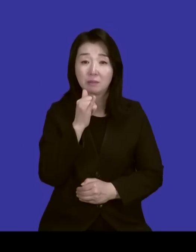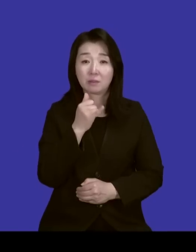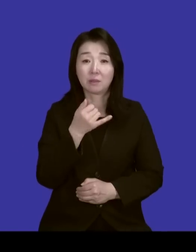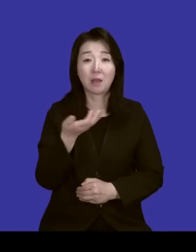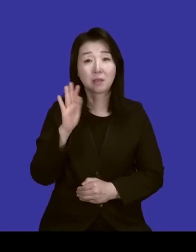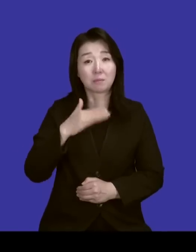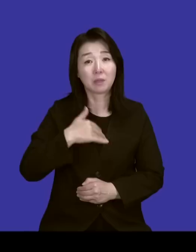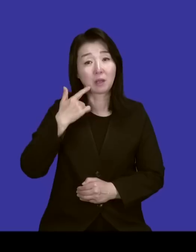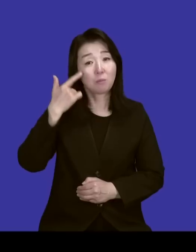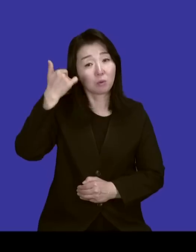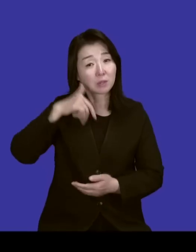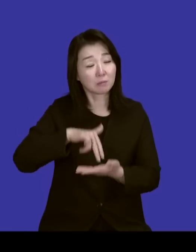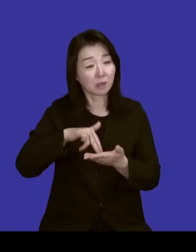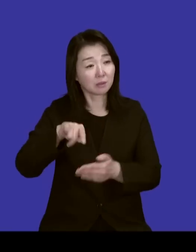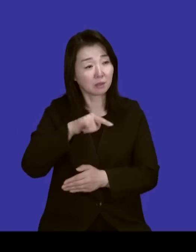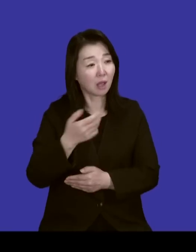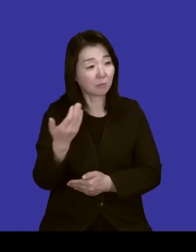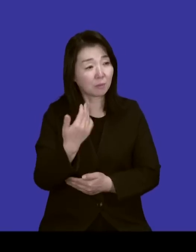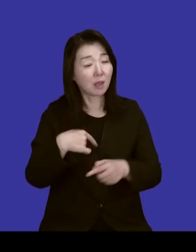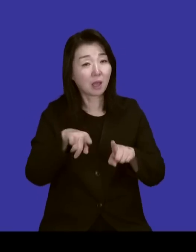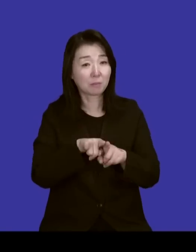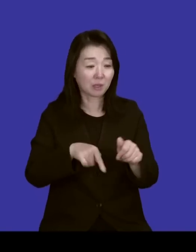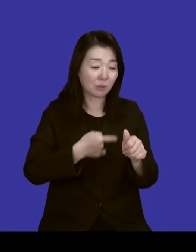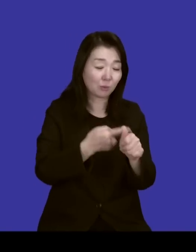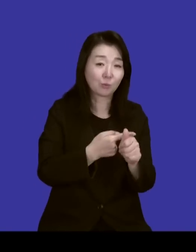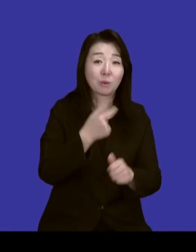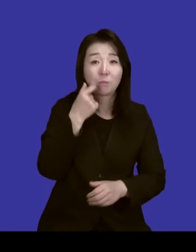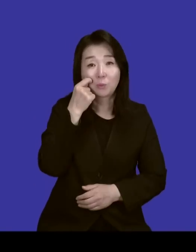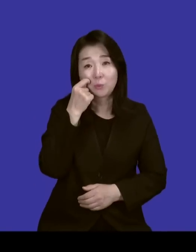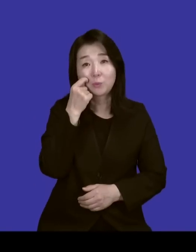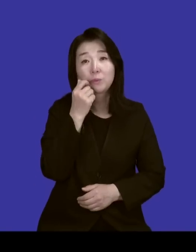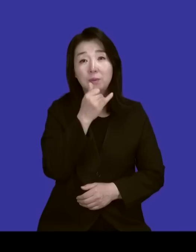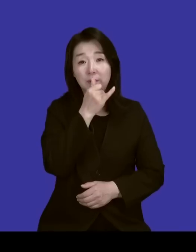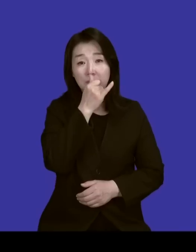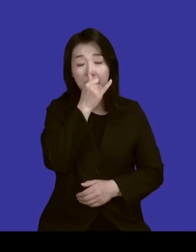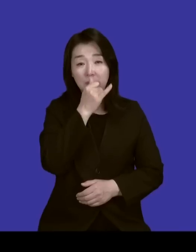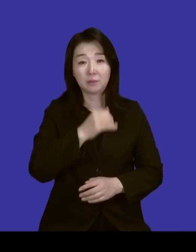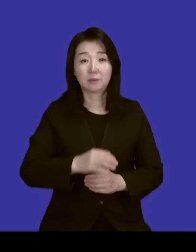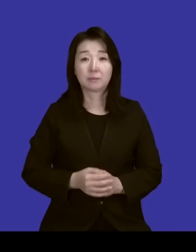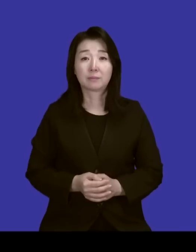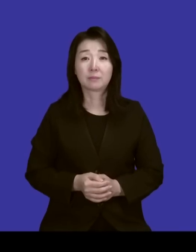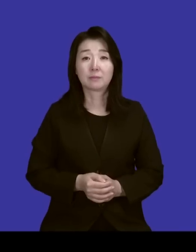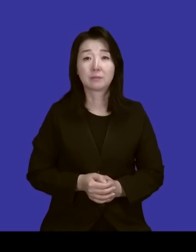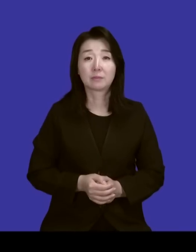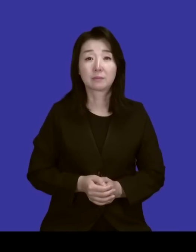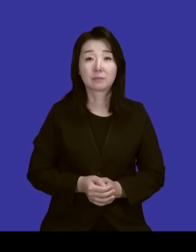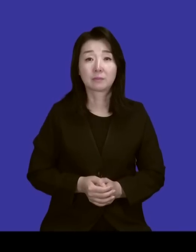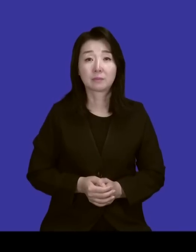목사로서 그들의 아픔에 동참하지 못한 것. 또 뭐 우리 아들이